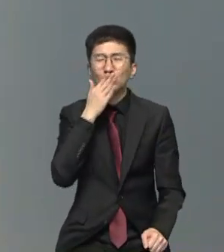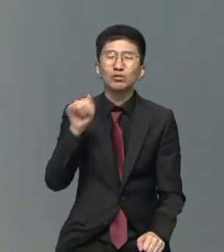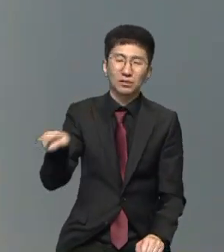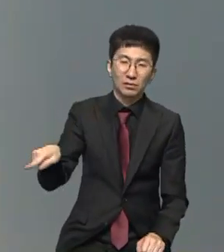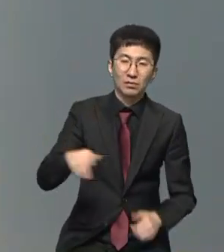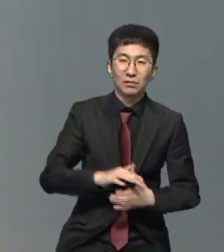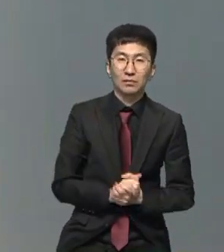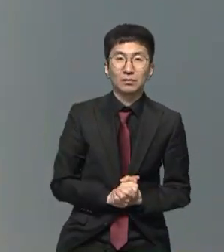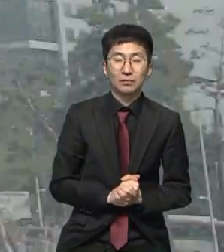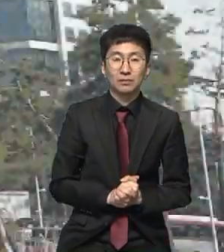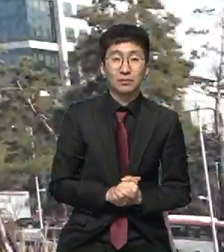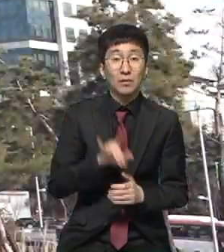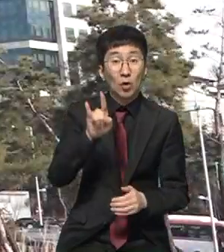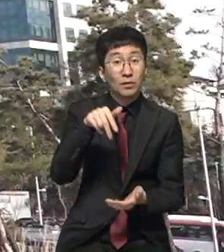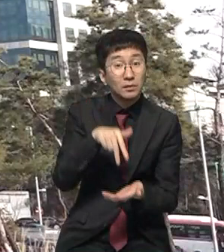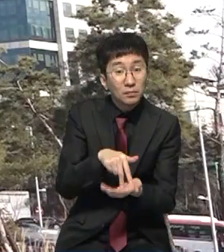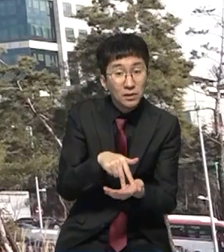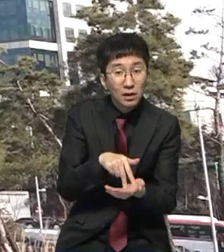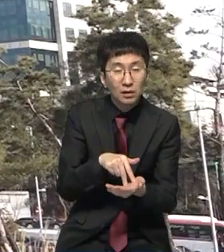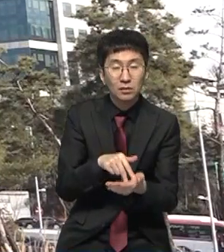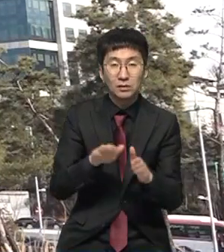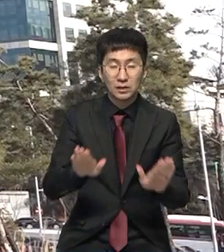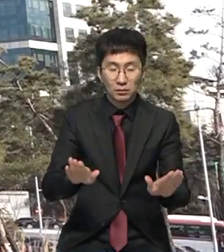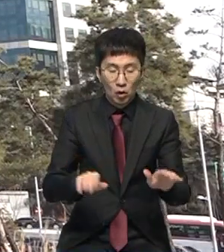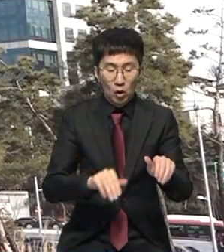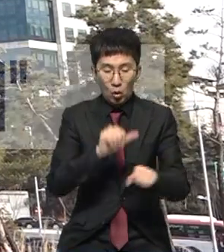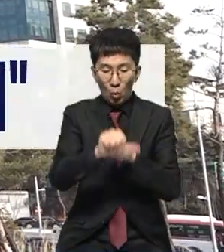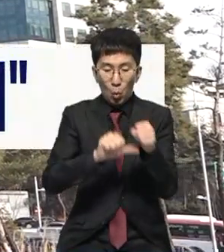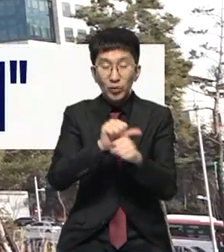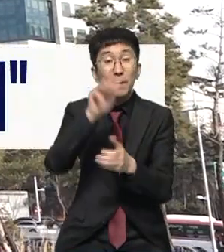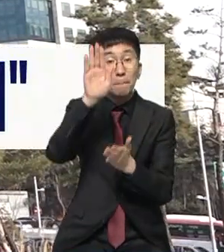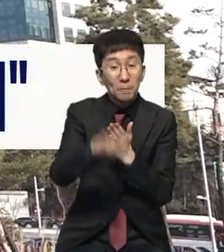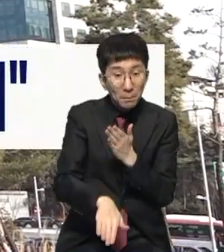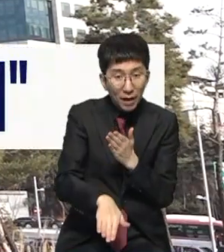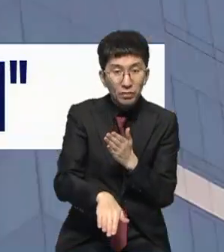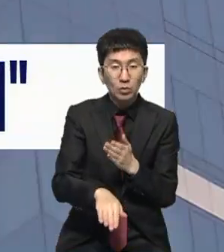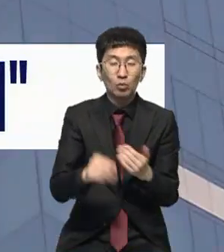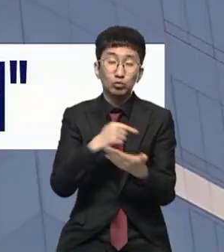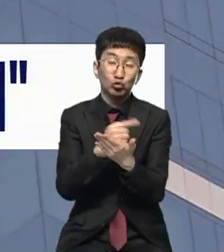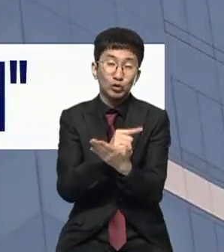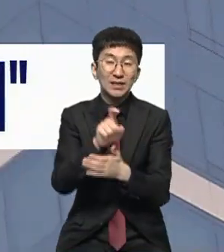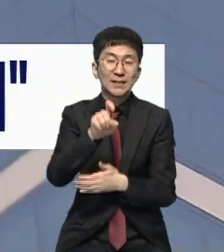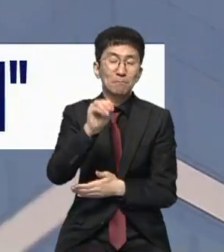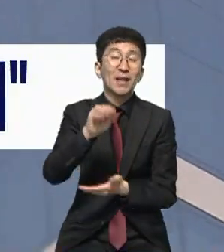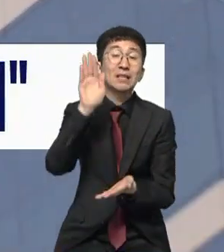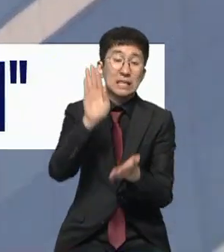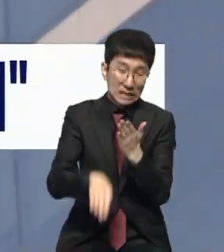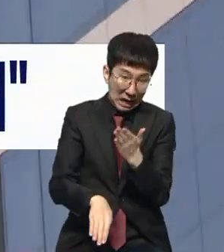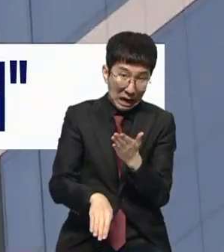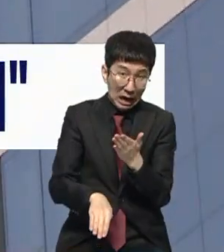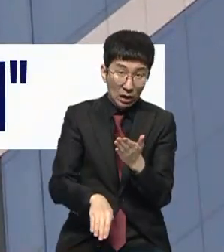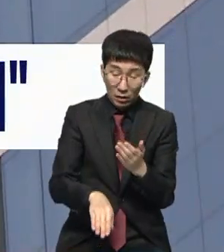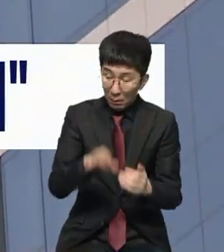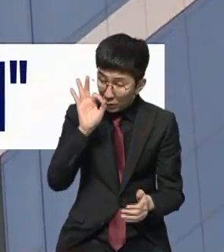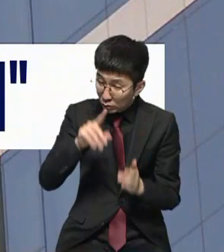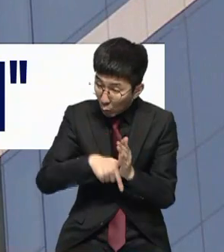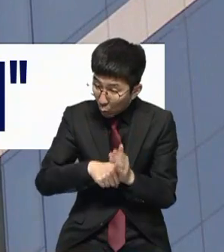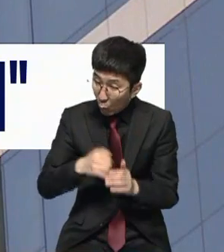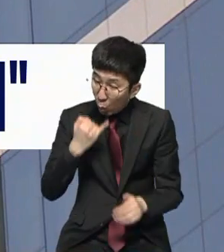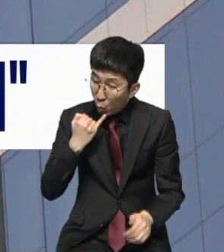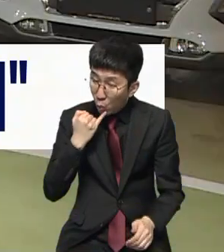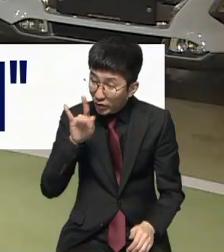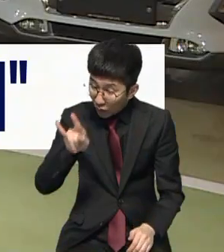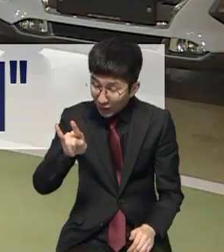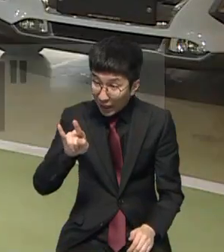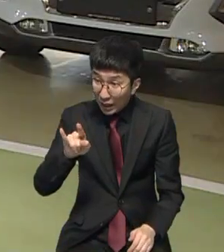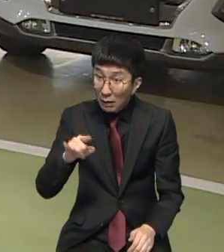보입니다. 현대차는 이달 초 5년 미만 주행거리 10만 킬로미터 이내 차량 가운데 품질 검사를 통과한 자사 브랜드 차량만